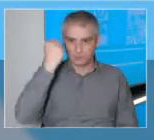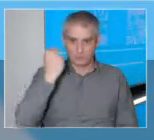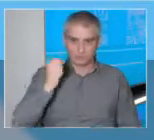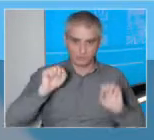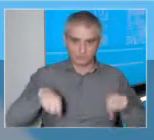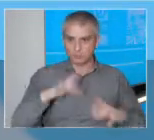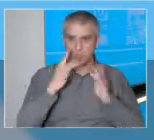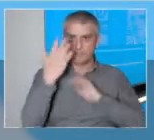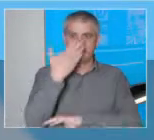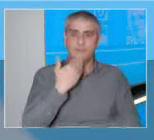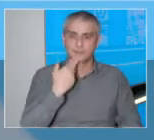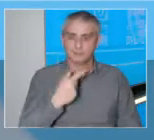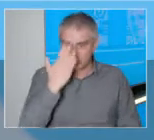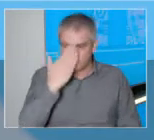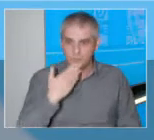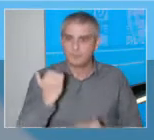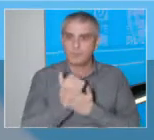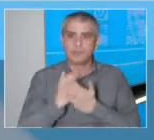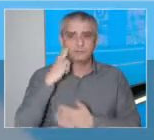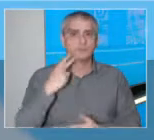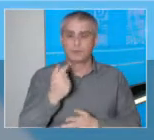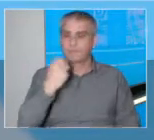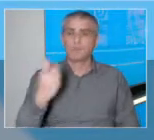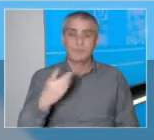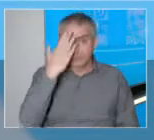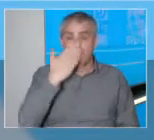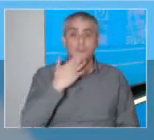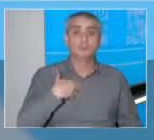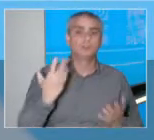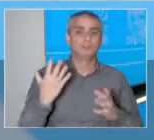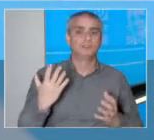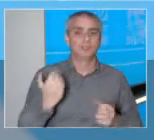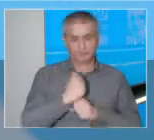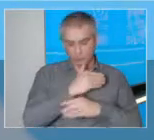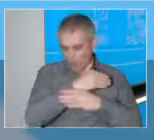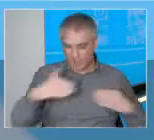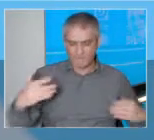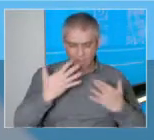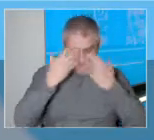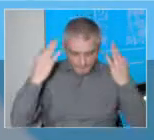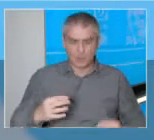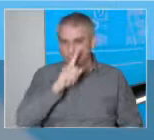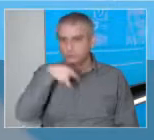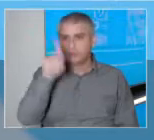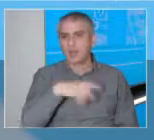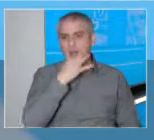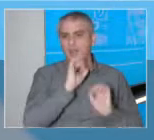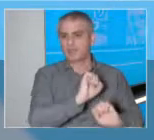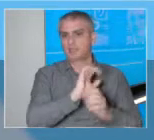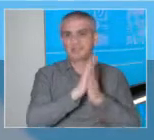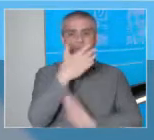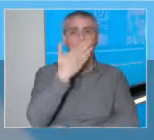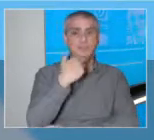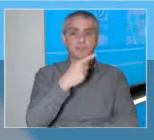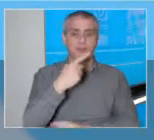שמושענת על אויבי מדינת ישראל. ברוך השם חסכנו את החרפה הזאת מהימין, ברוך השם הצבנו בימין קו שחור בוהק ששולל את הלגיטימציה של הפיכת מדינת